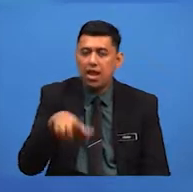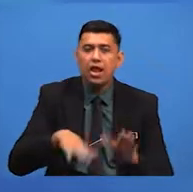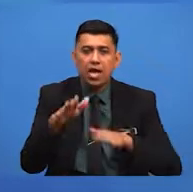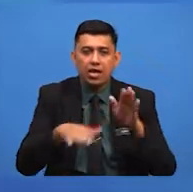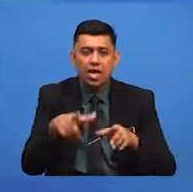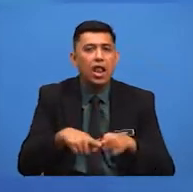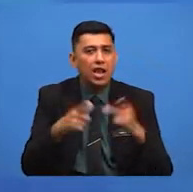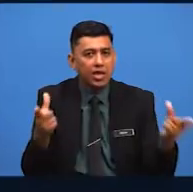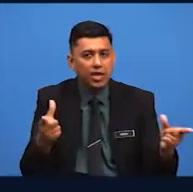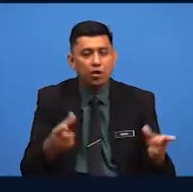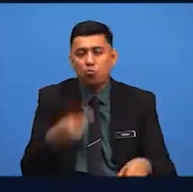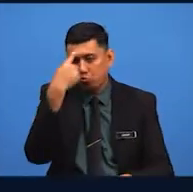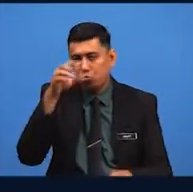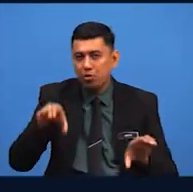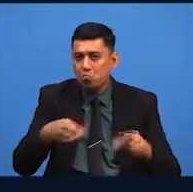untuk dilaksanakan.